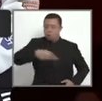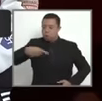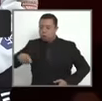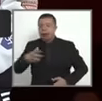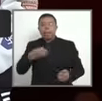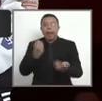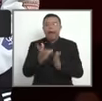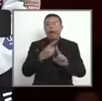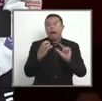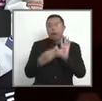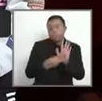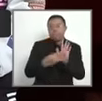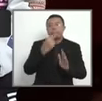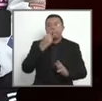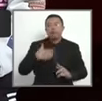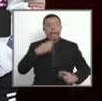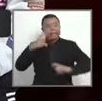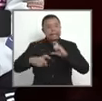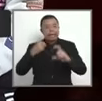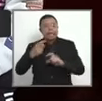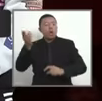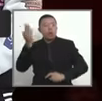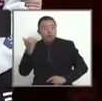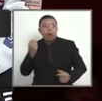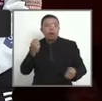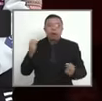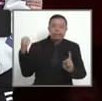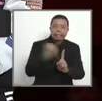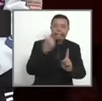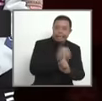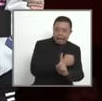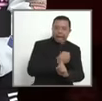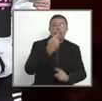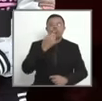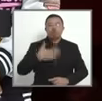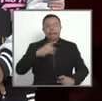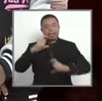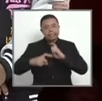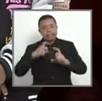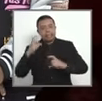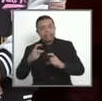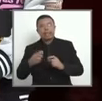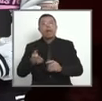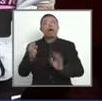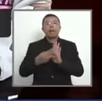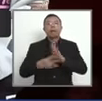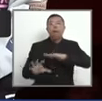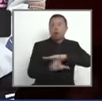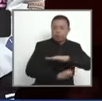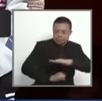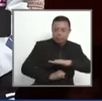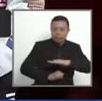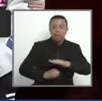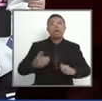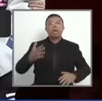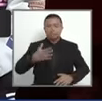ee Sudahlah kita hentikan membodohi atau mengajari masyarakat terus meminta terus meminta tetapi kita bentuk mereka untuk bisa